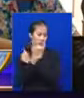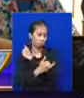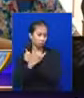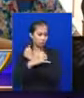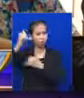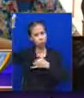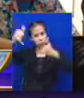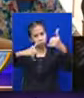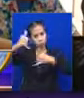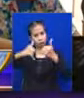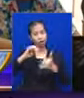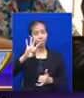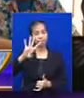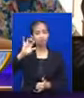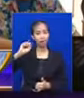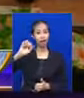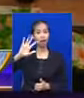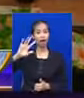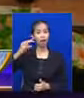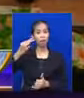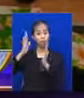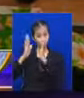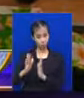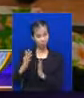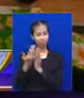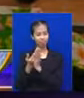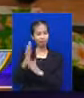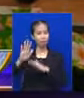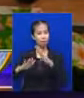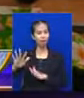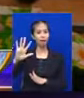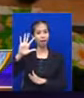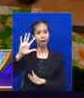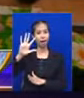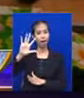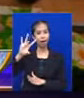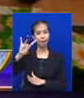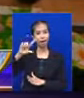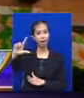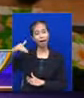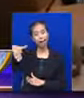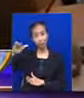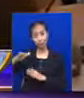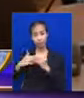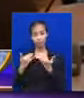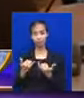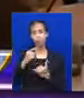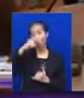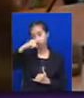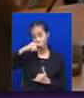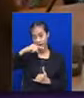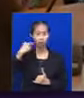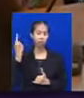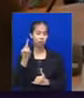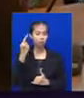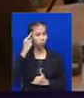ที่ยว 495,000 คนสร้างรายได้ 8,000 ล้านบาทเพิ่มขึ้นจากปีที่แล้วร้อยละ34ส่วนคนไทยที่ท่องเที่ยวใน